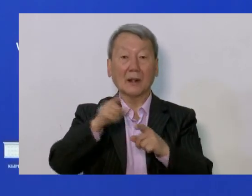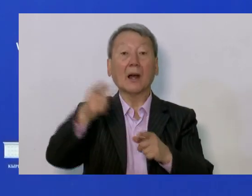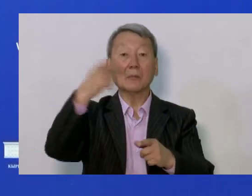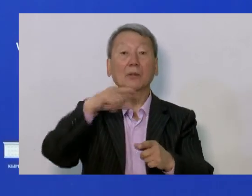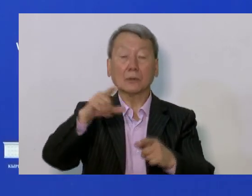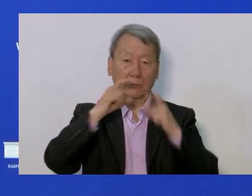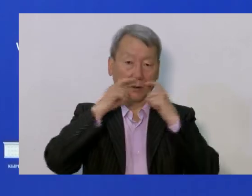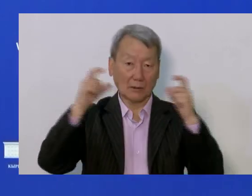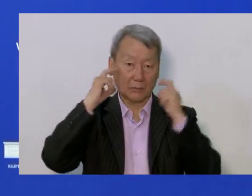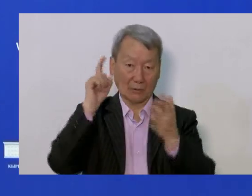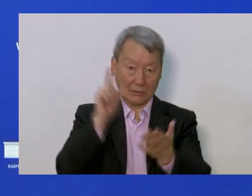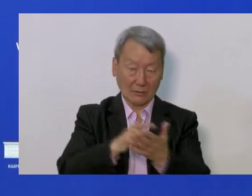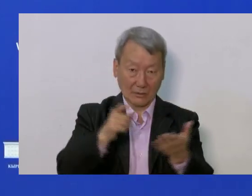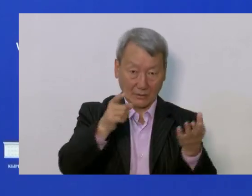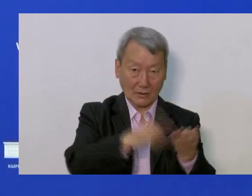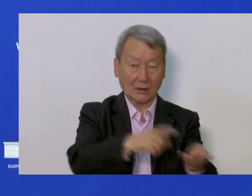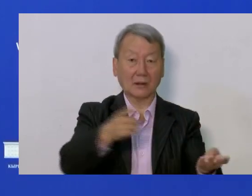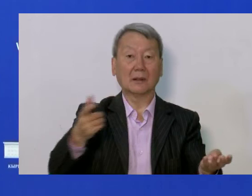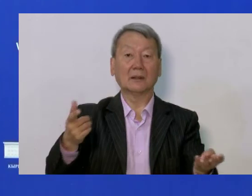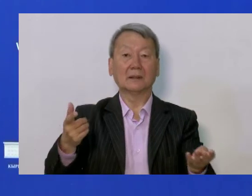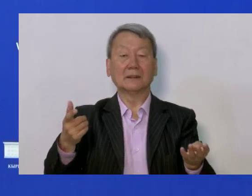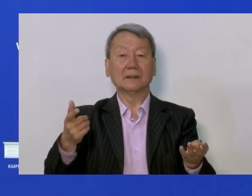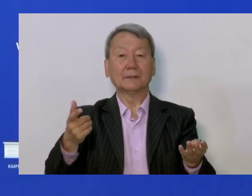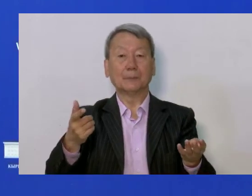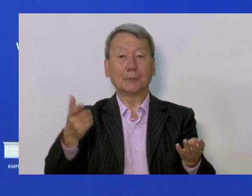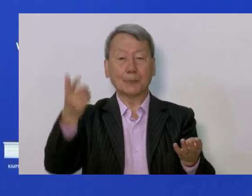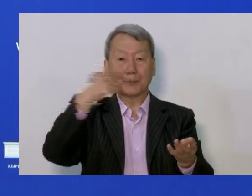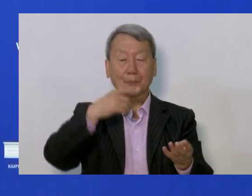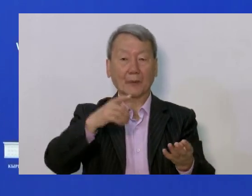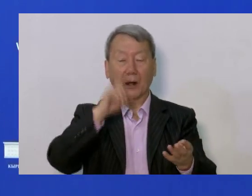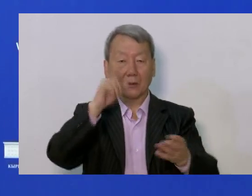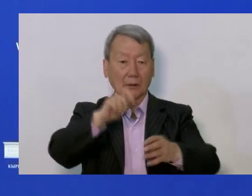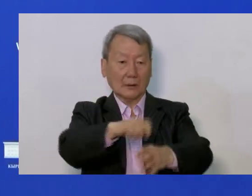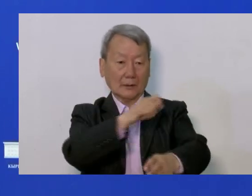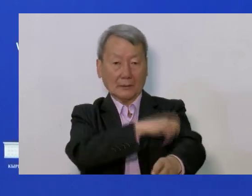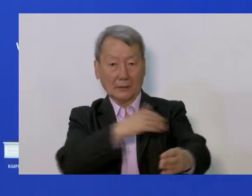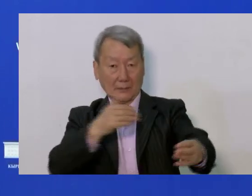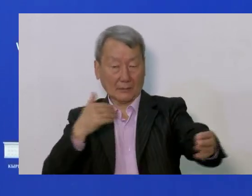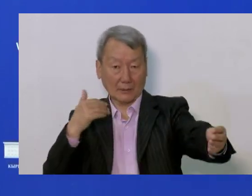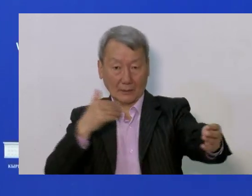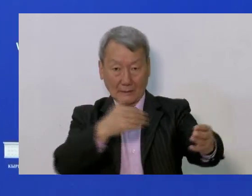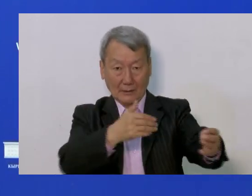опять-таки масочный режим, вот, это безоговорочный тот вариант,